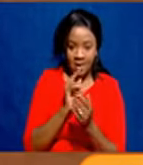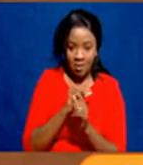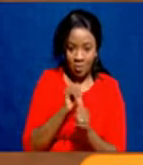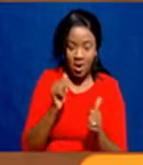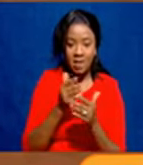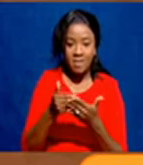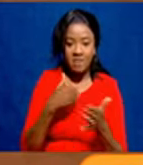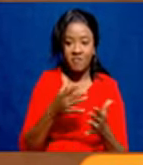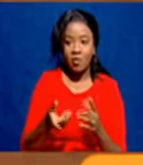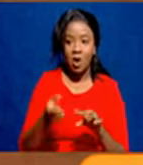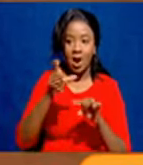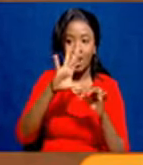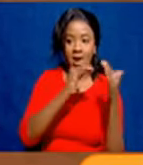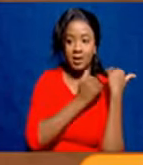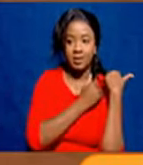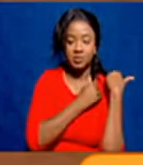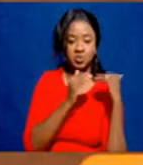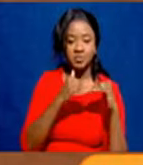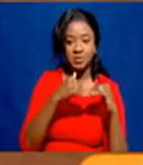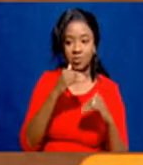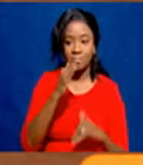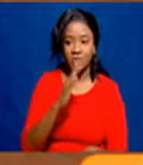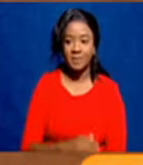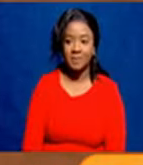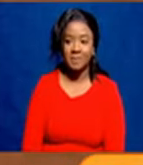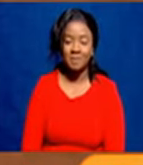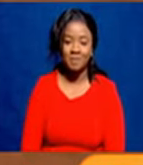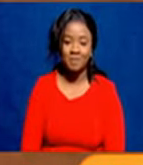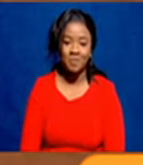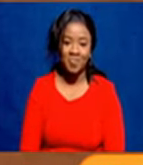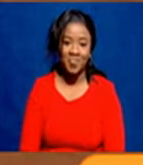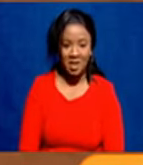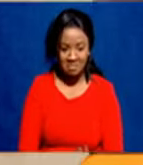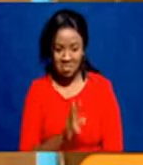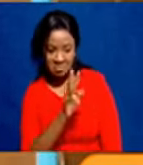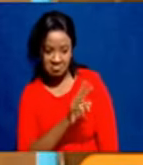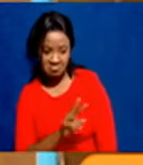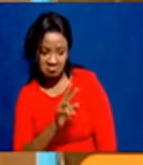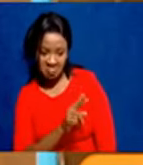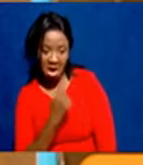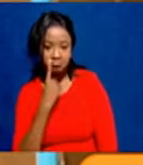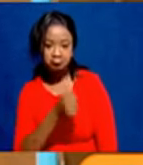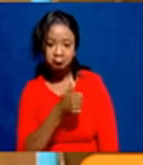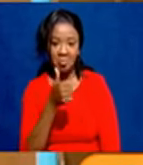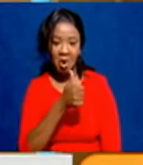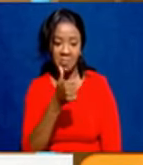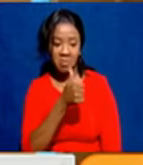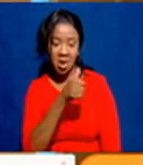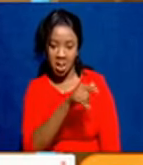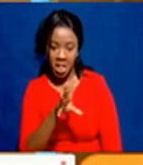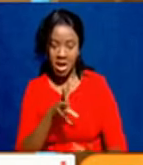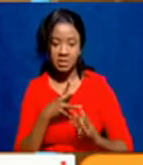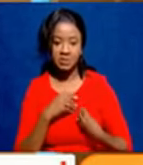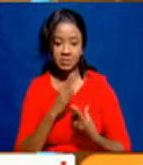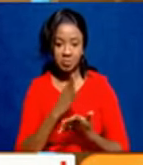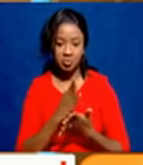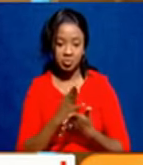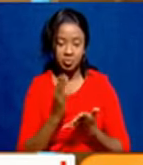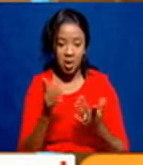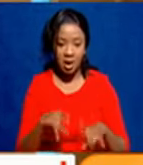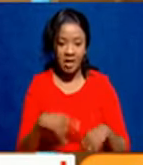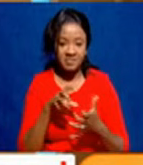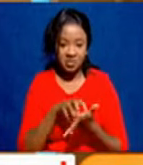aongezewe majukumu zaidi. Na naona jamaa ako tayari, amejiaccept, na